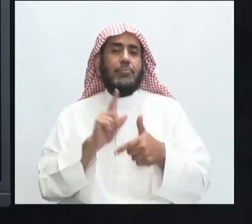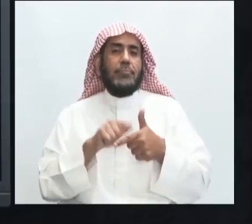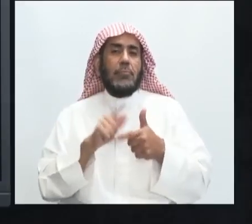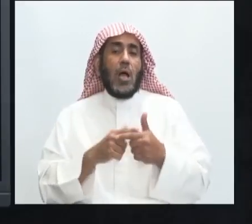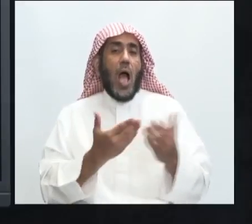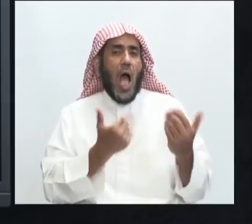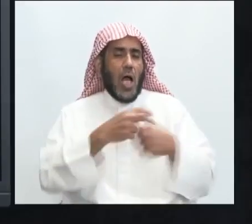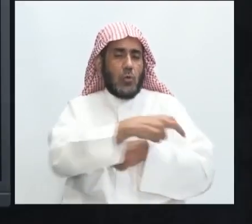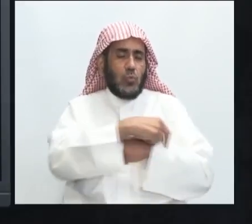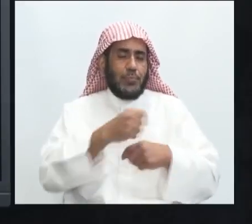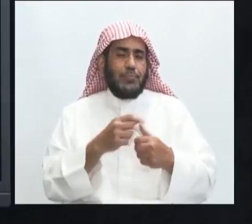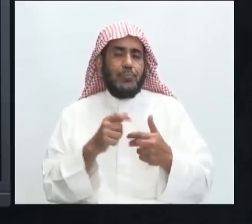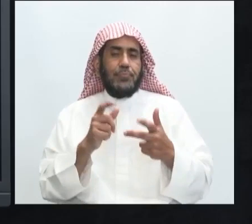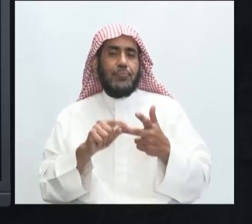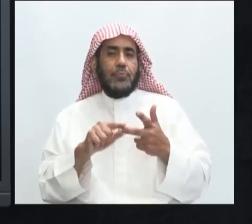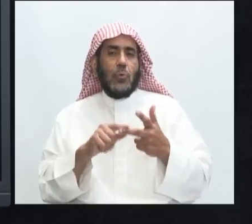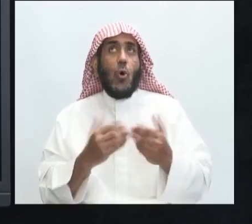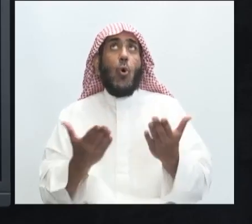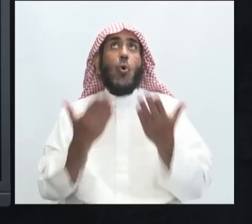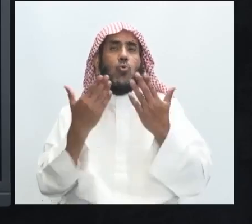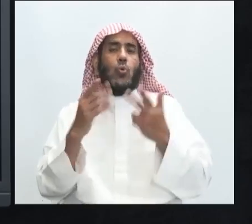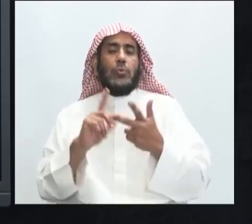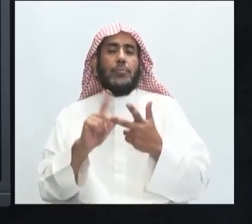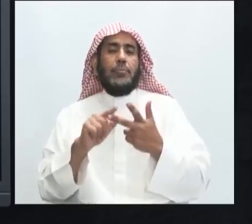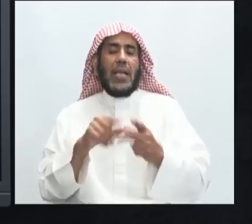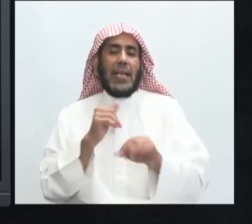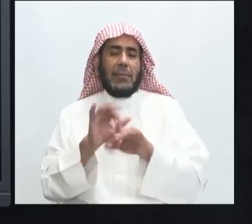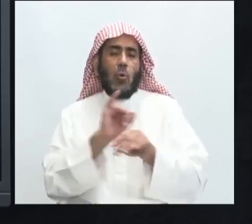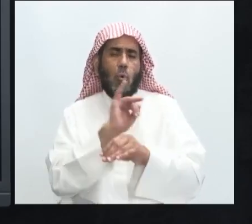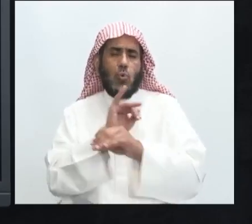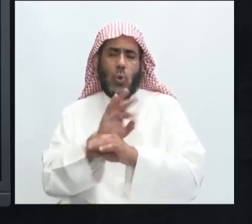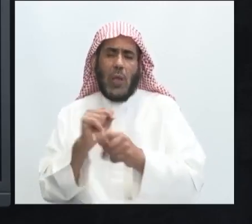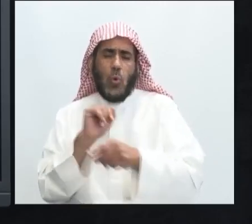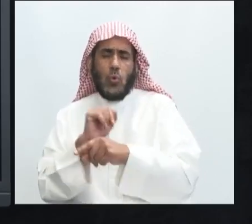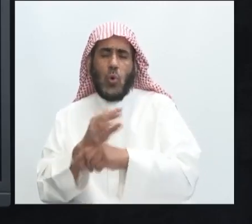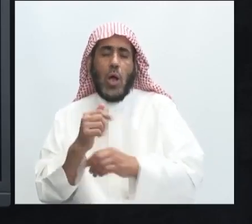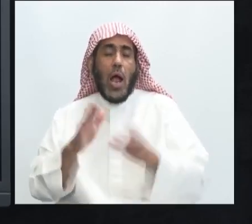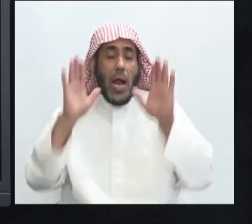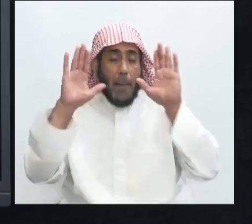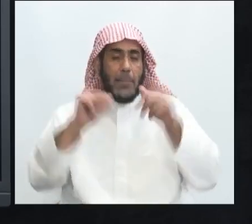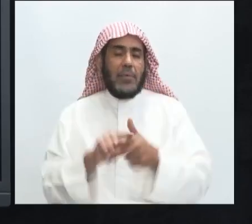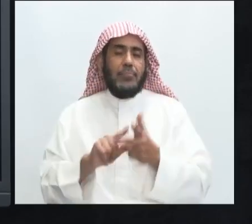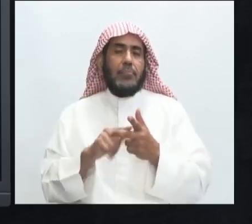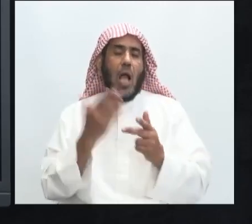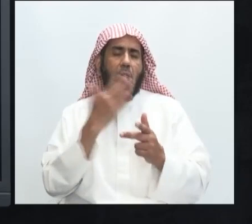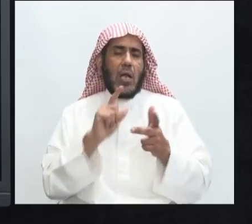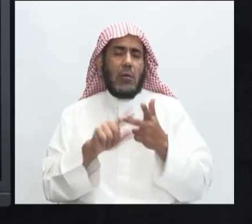اتوا كذلك ادعوا الى سبيل ربك وايضا هنا كبر اقرا